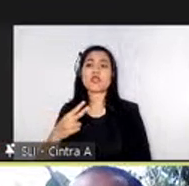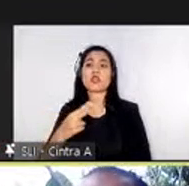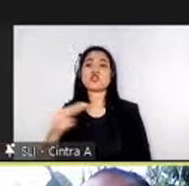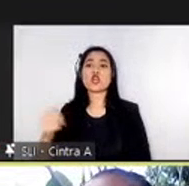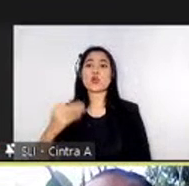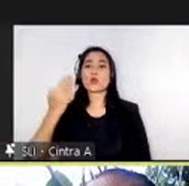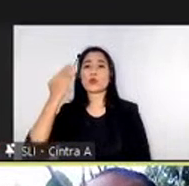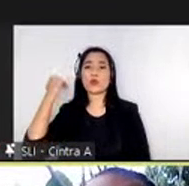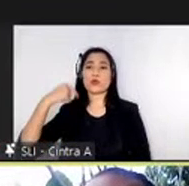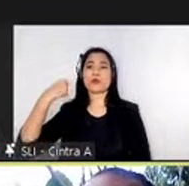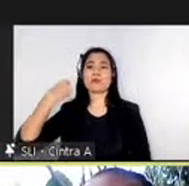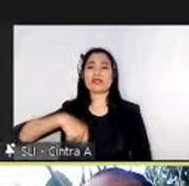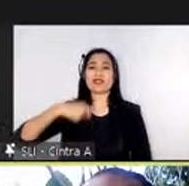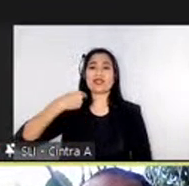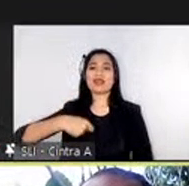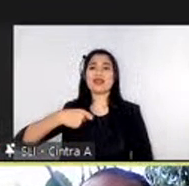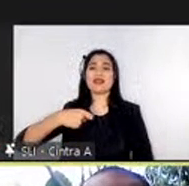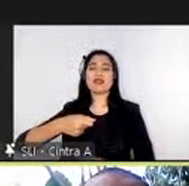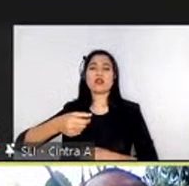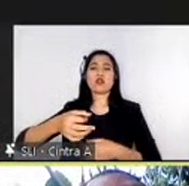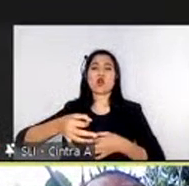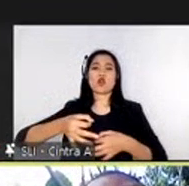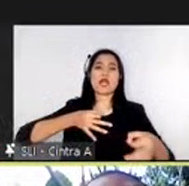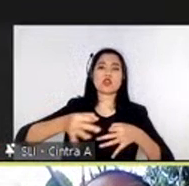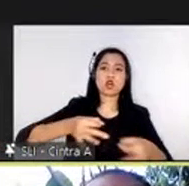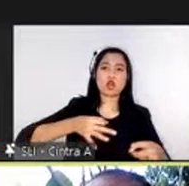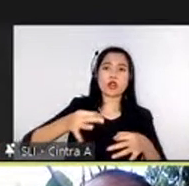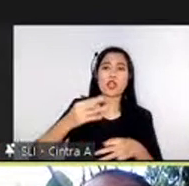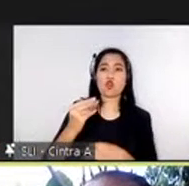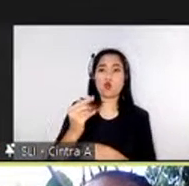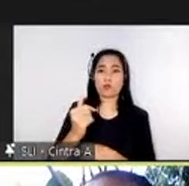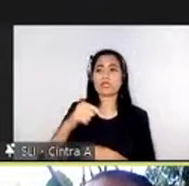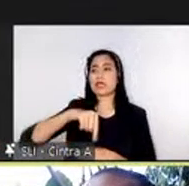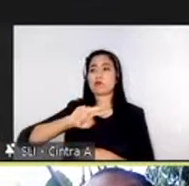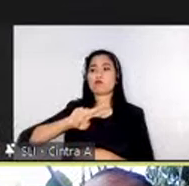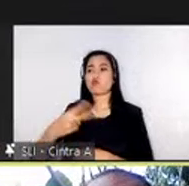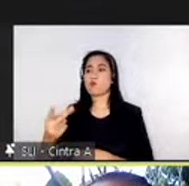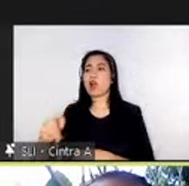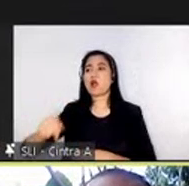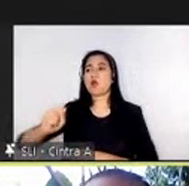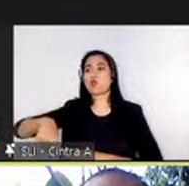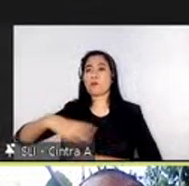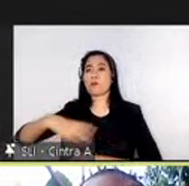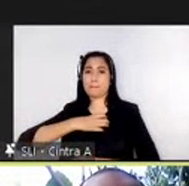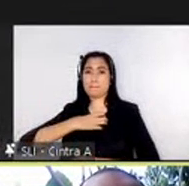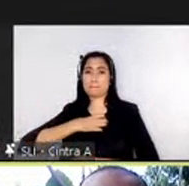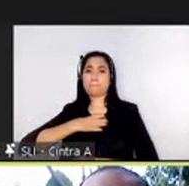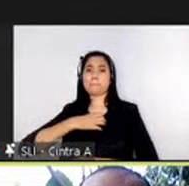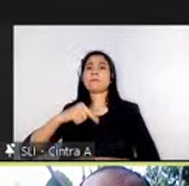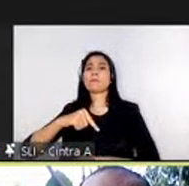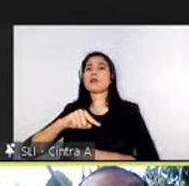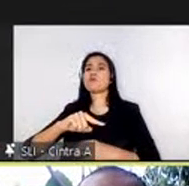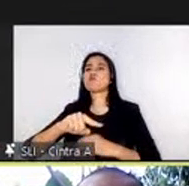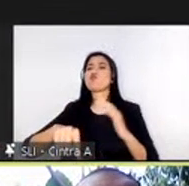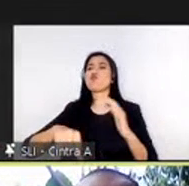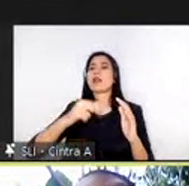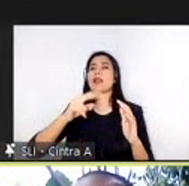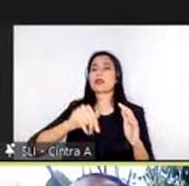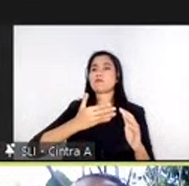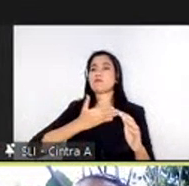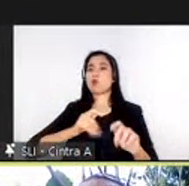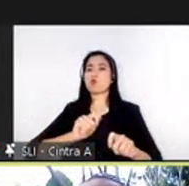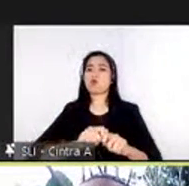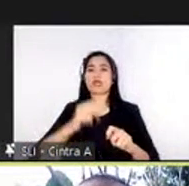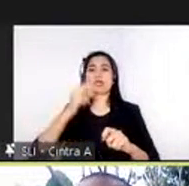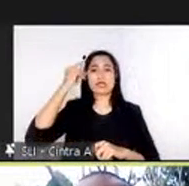perekonomian sekarang dipegang oleh Kementerian Hukum dan HAM sekarang sedang menjalankan lagi baru memulai lagi penyusuan roadmap busis and